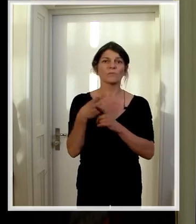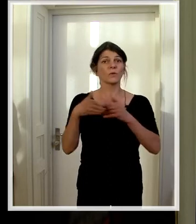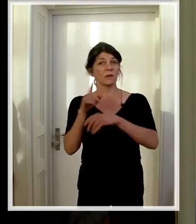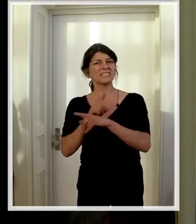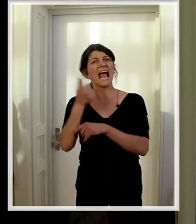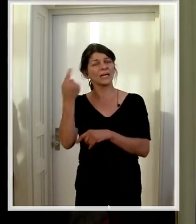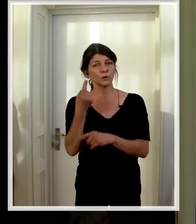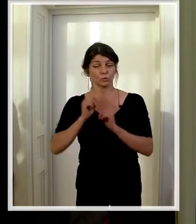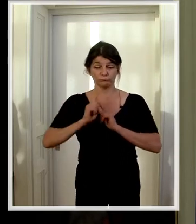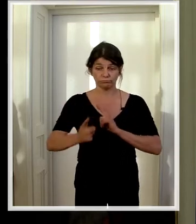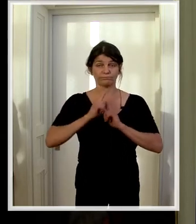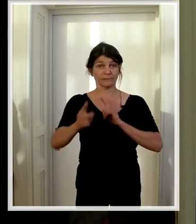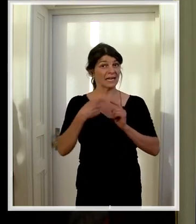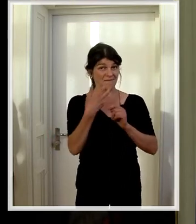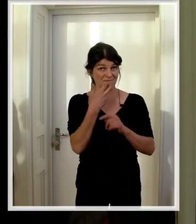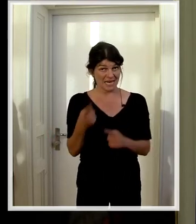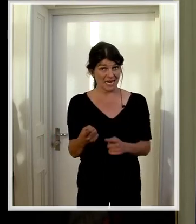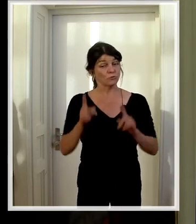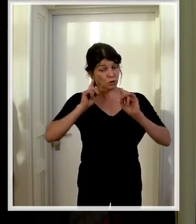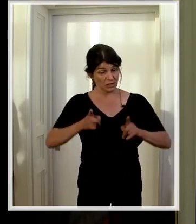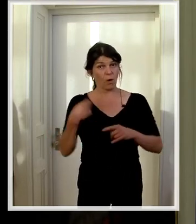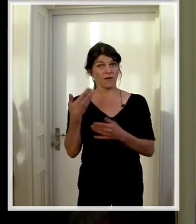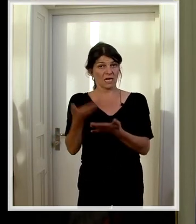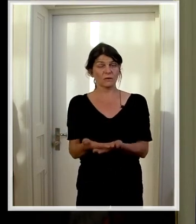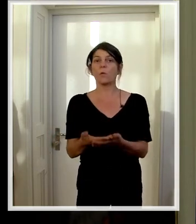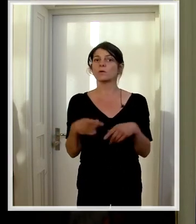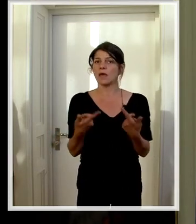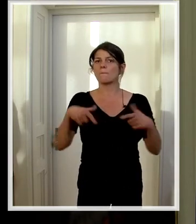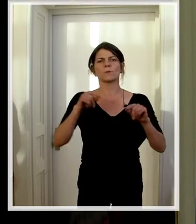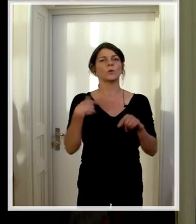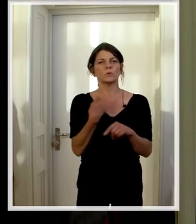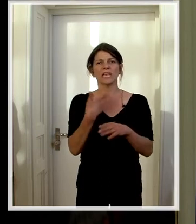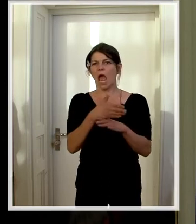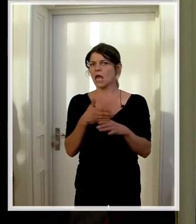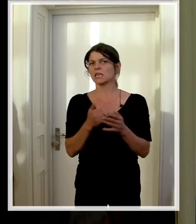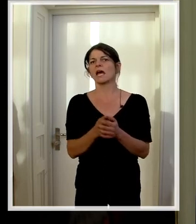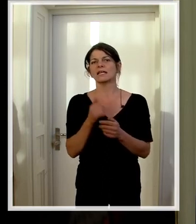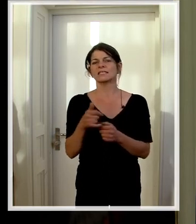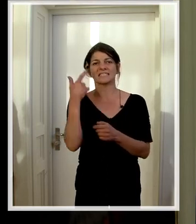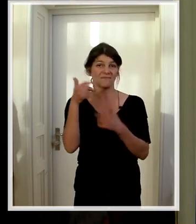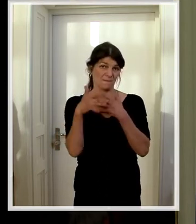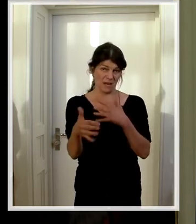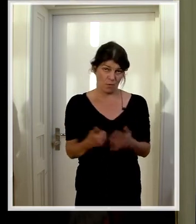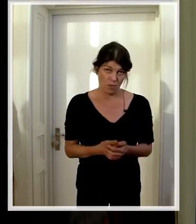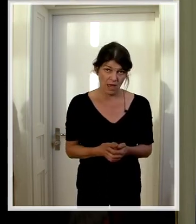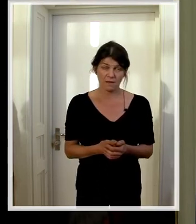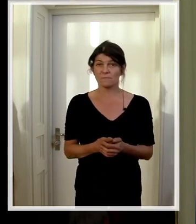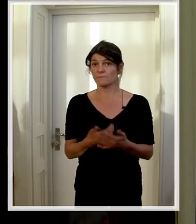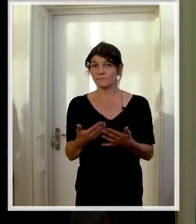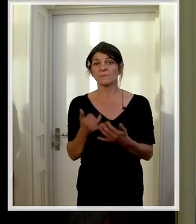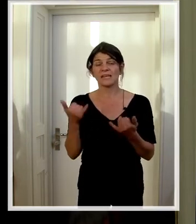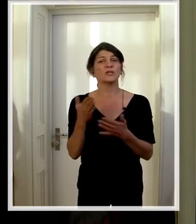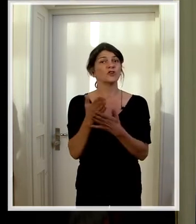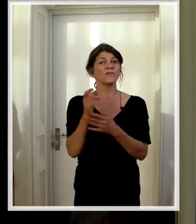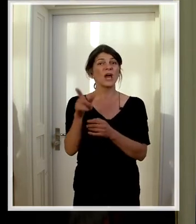Nebenzeit gern hätten, dass der gefahren wird, so, dann wäre unser Anteil die 2 Millionen. Bereits heute zahlt Limobil